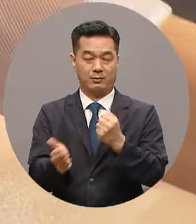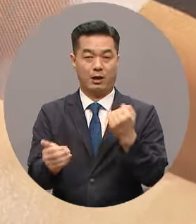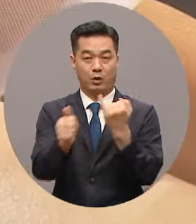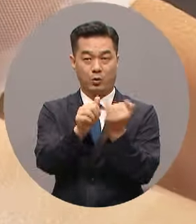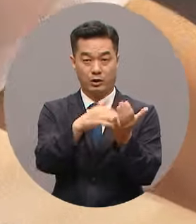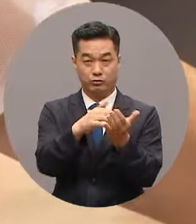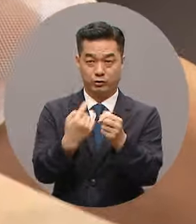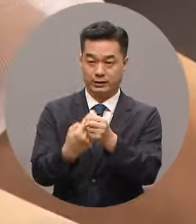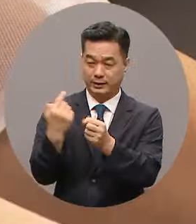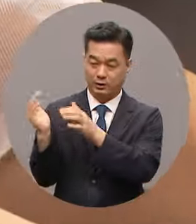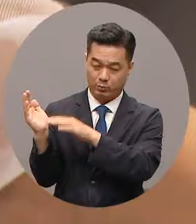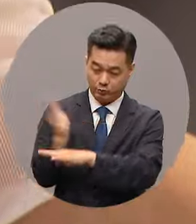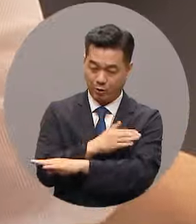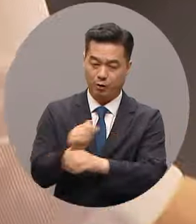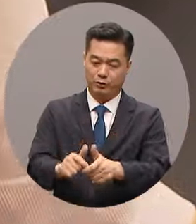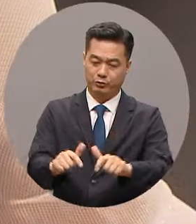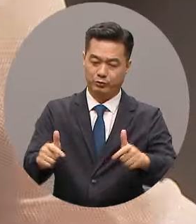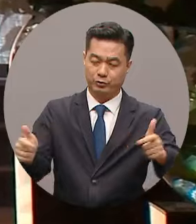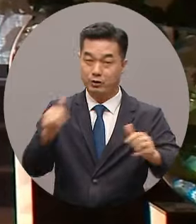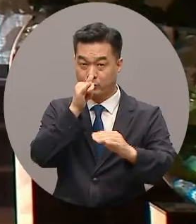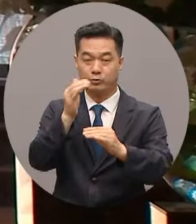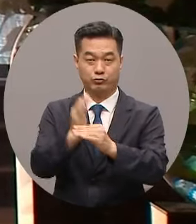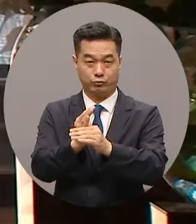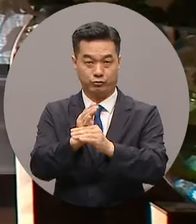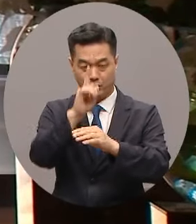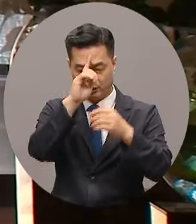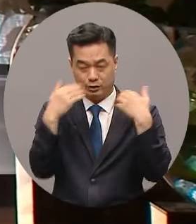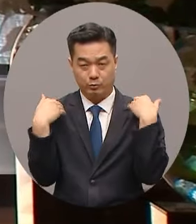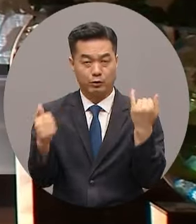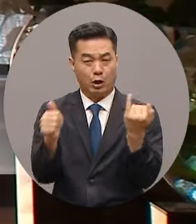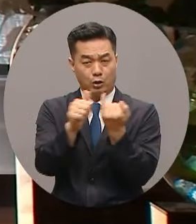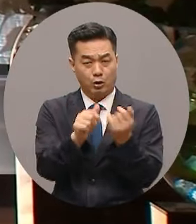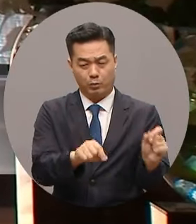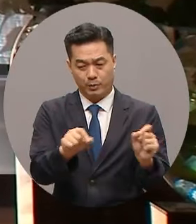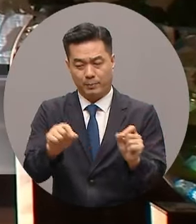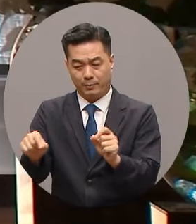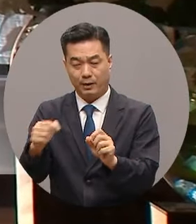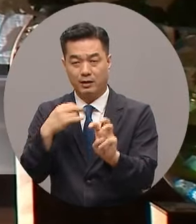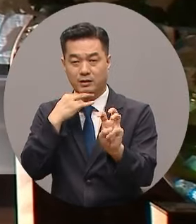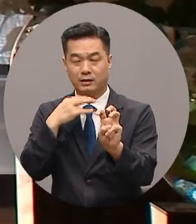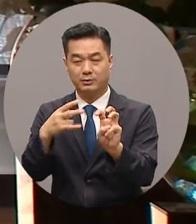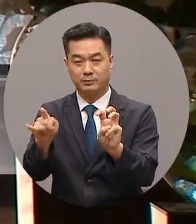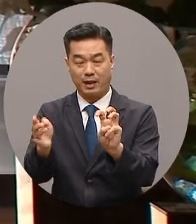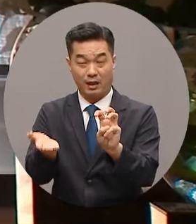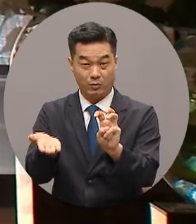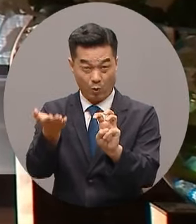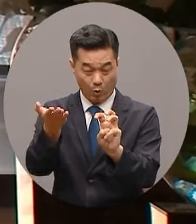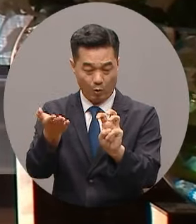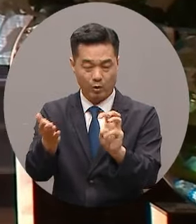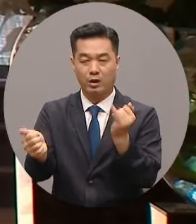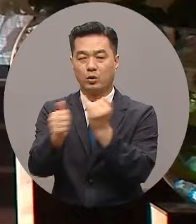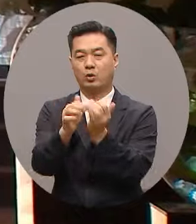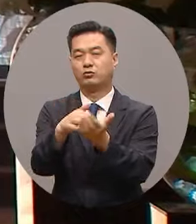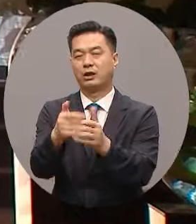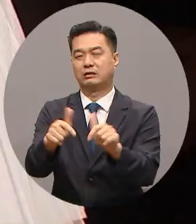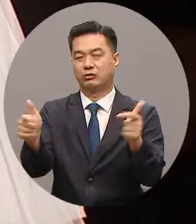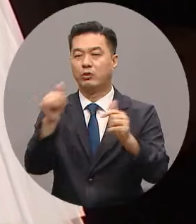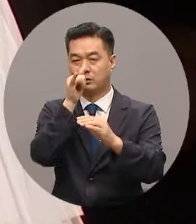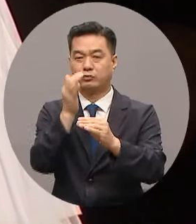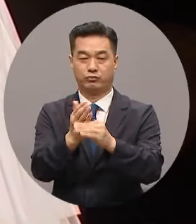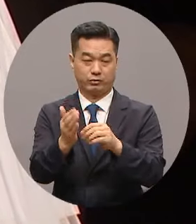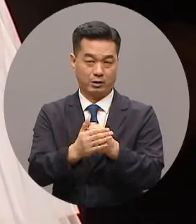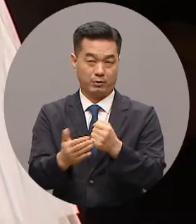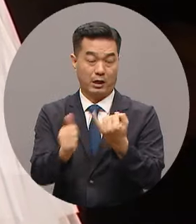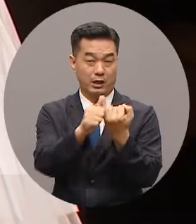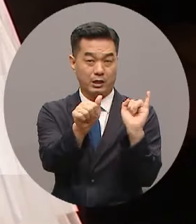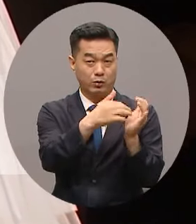지난해부터 증가 추세입니다 정부는 혼인을 밀어 왔던 30대 초반에 결혼이 늘고 있는 것으로 분석했습니다 이혼